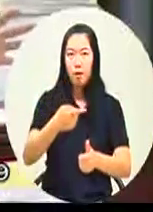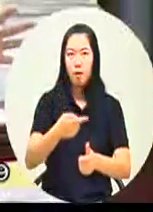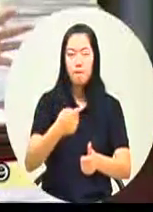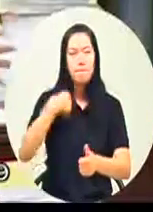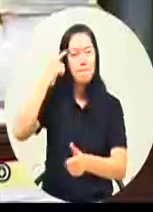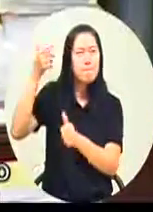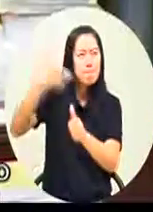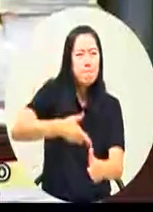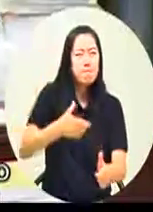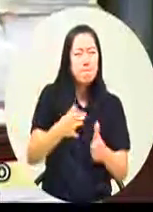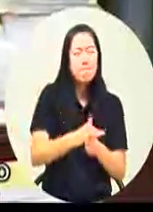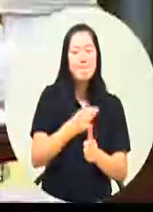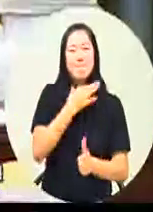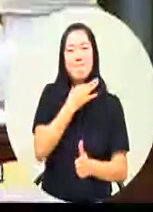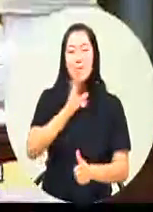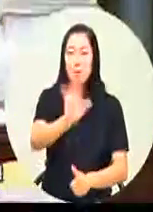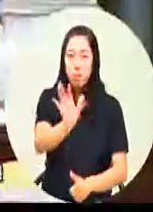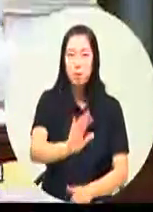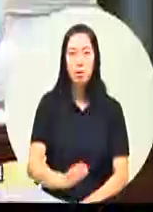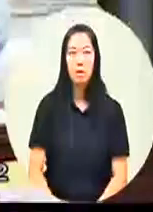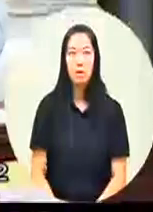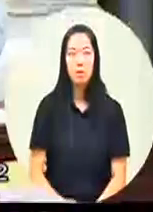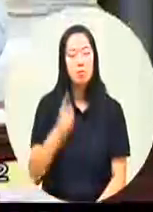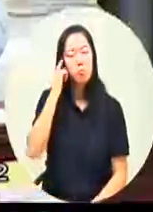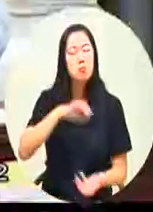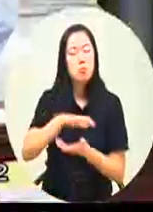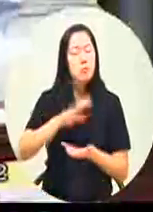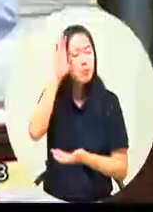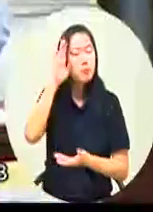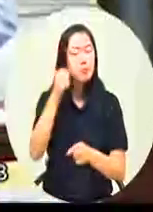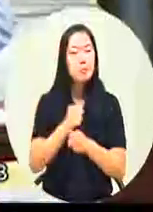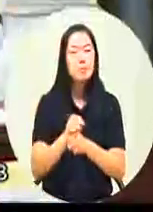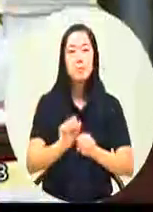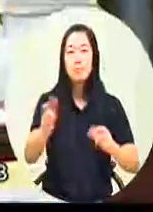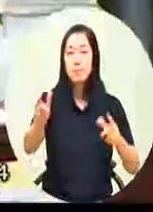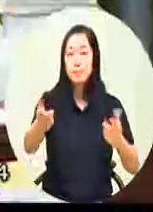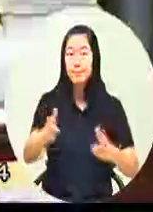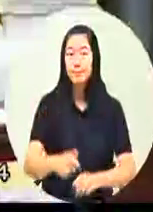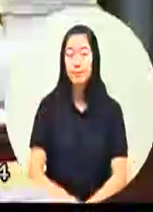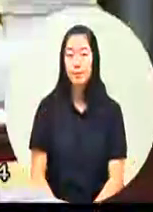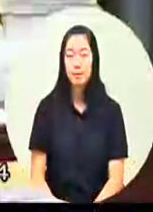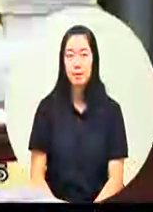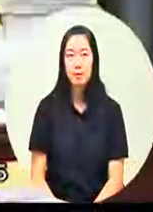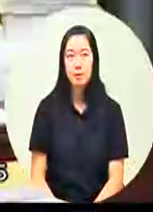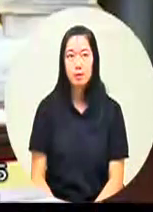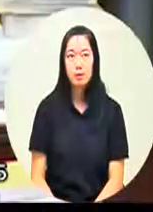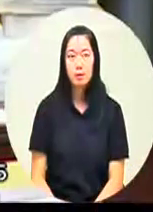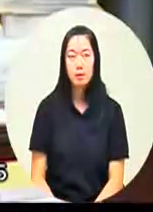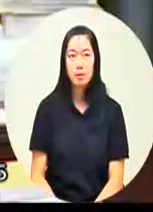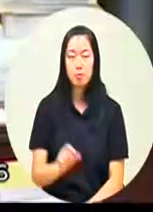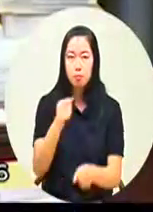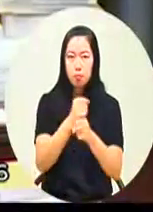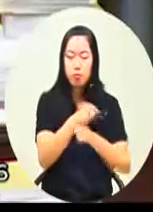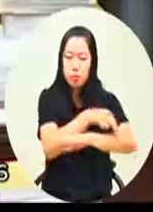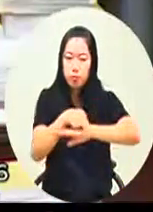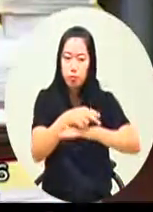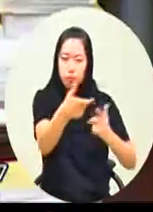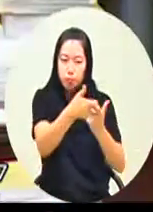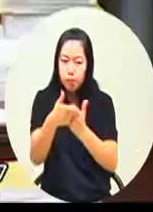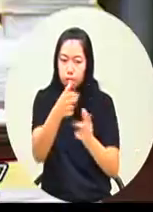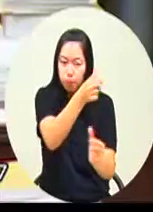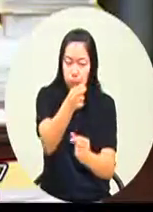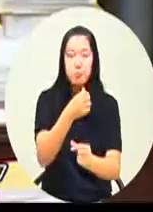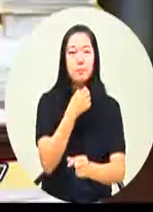绑住，但是也不是乱发什么都可以做，我这个是应该有一个非常精准的一个配套哈。那希